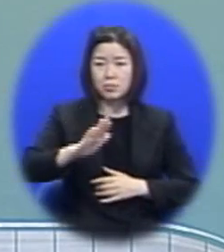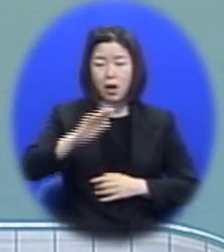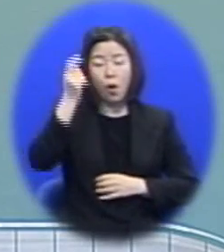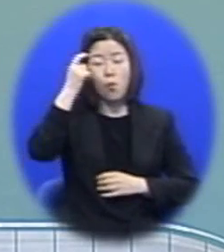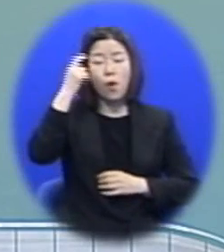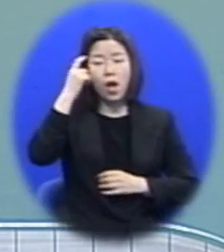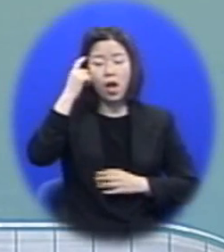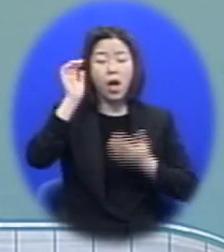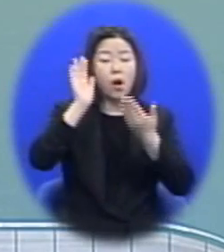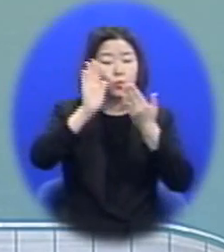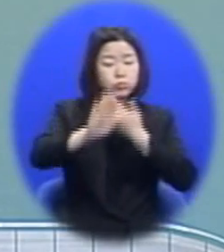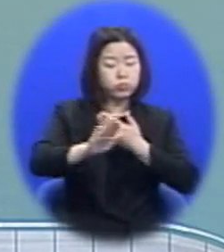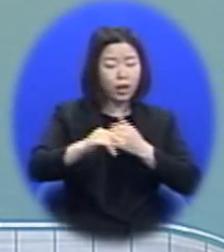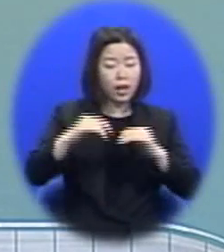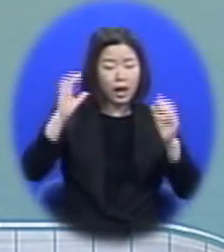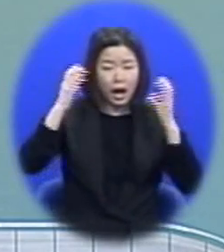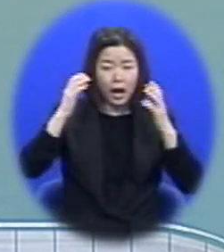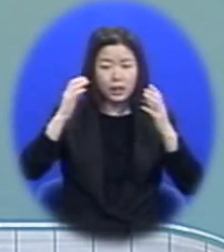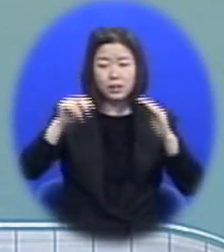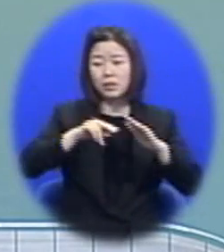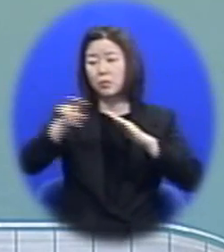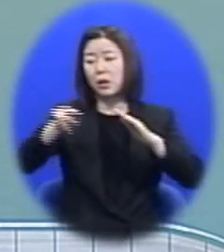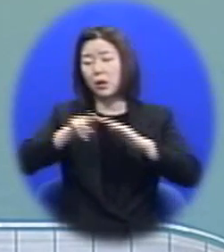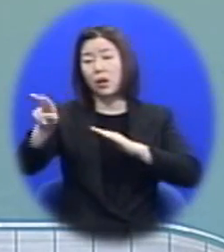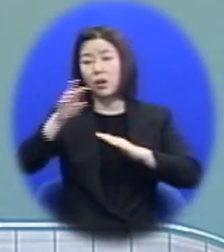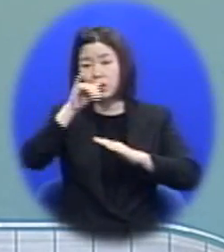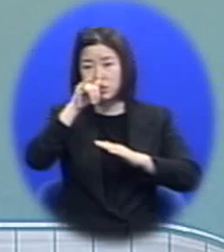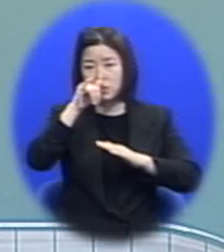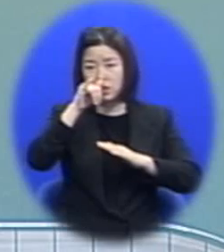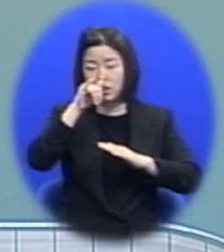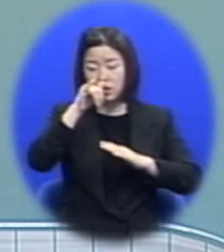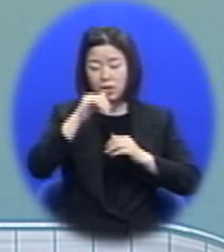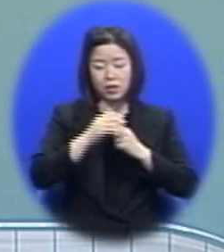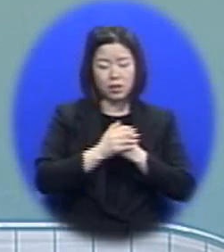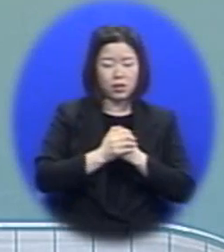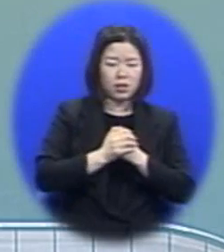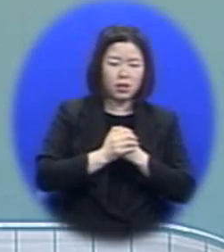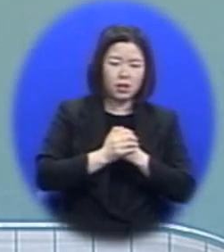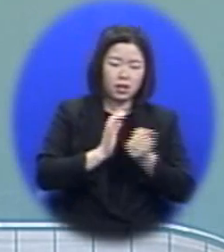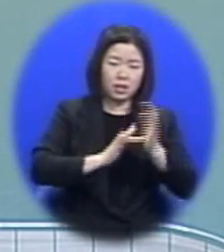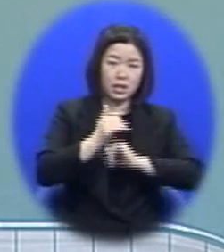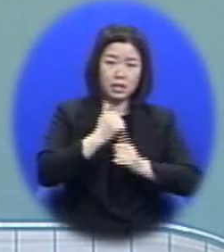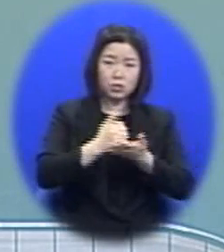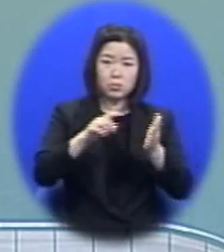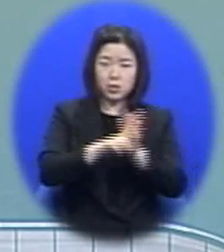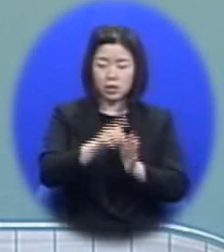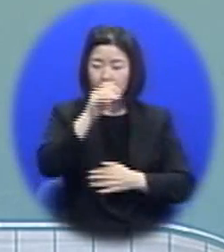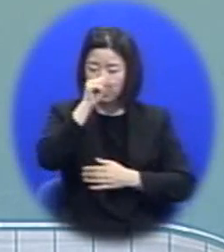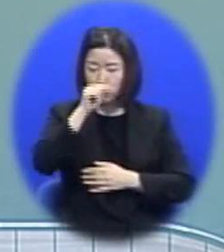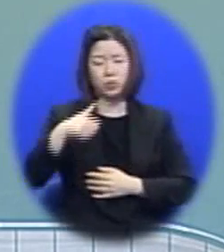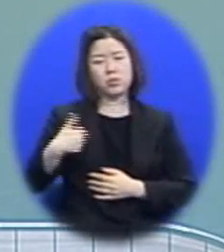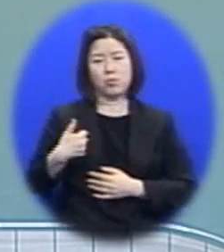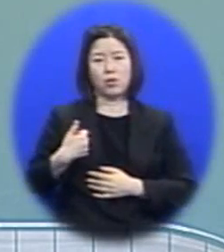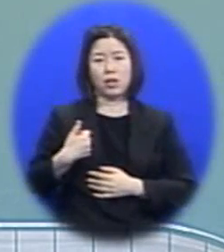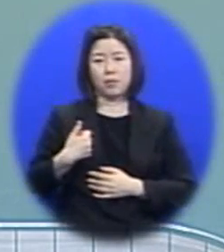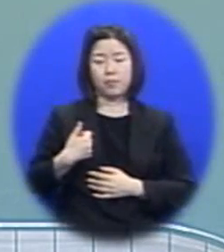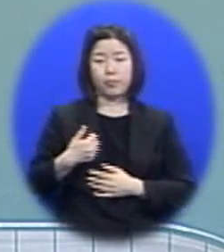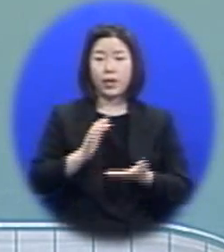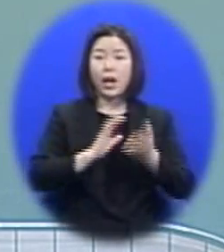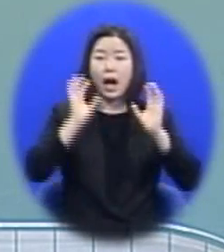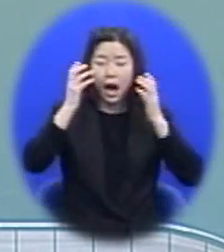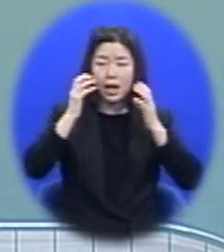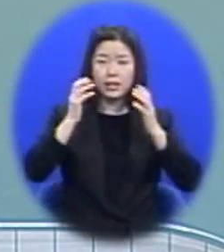일이 생기죠 예수 믿는게 좋은 줄 모르니까 아이들은 예수 믿는 부모에게